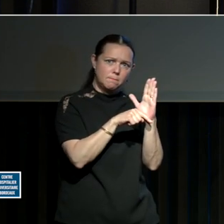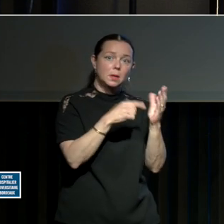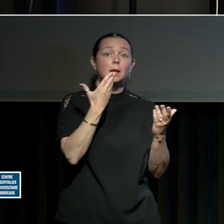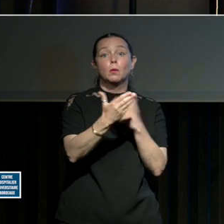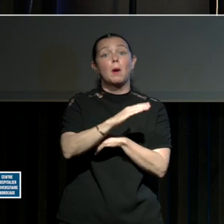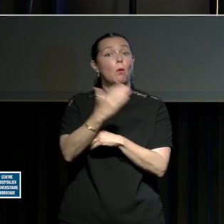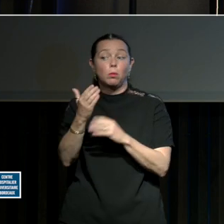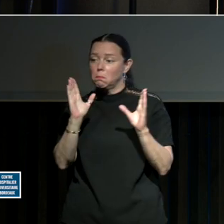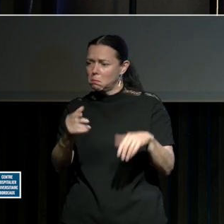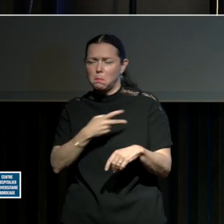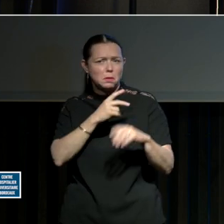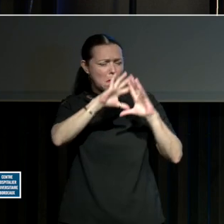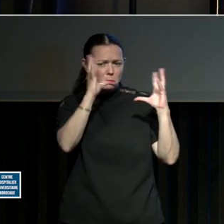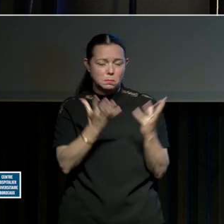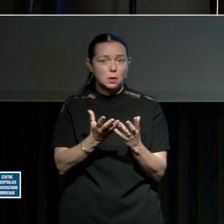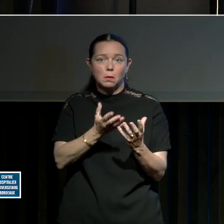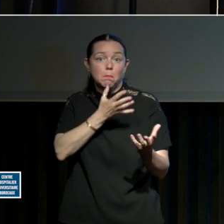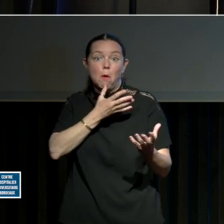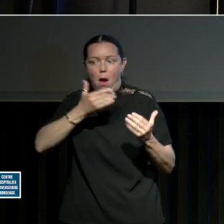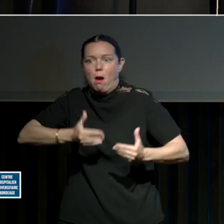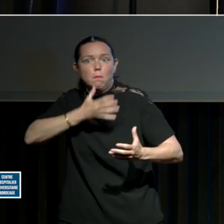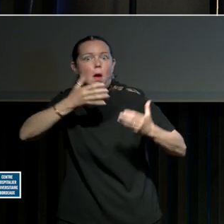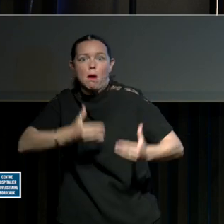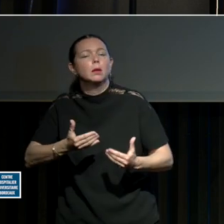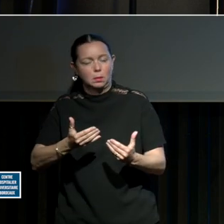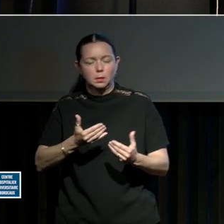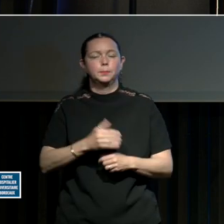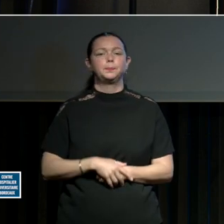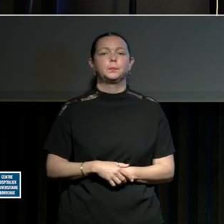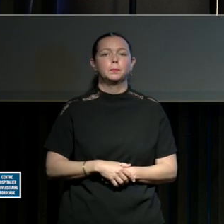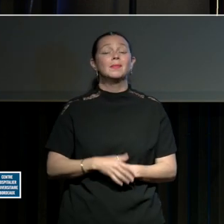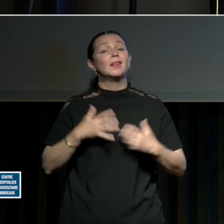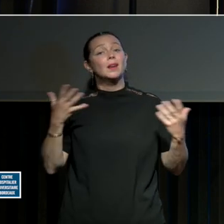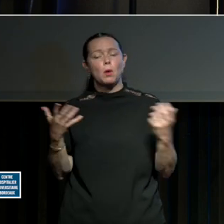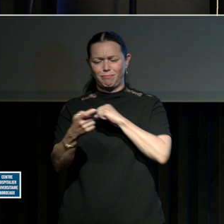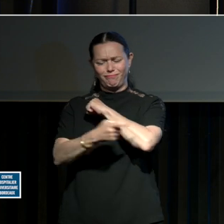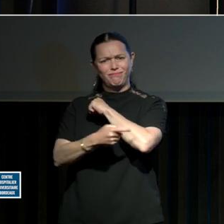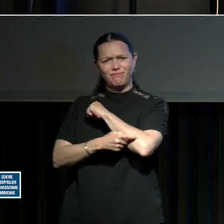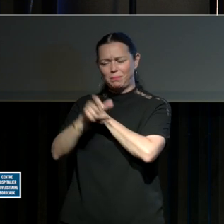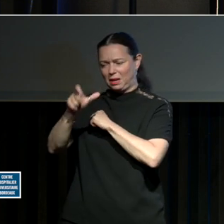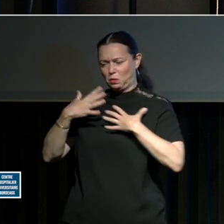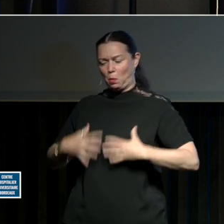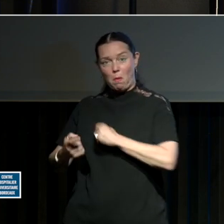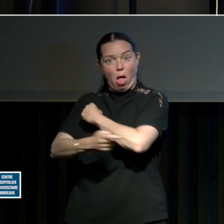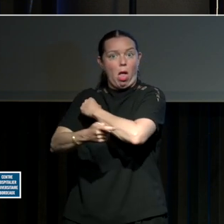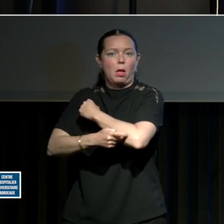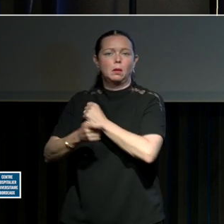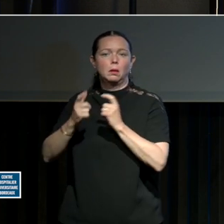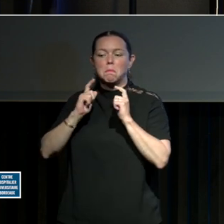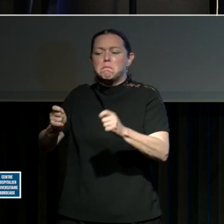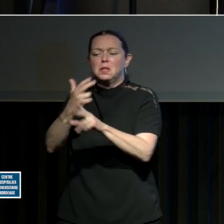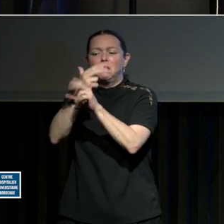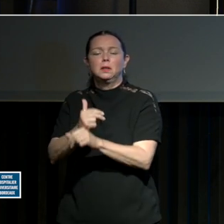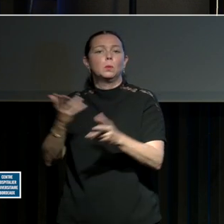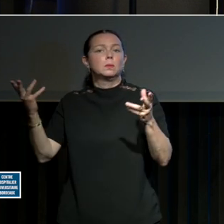médicales. Alors maintenant, comment définir un comportement addictif? Un comportement addictif, une